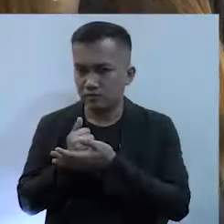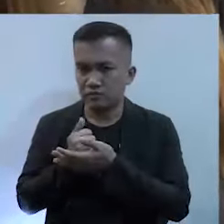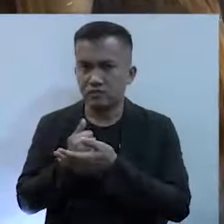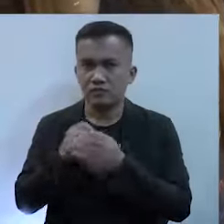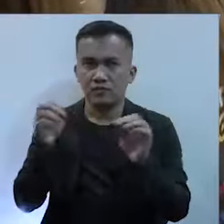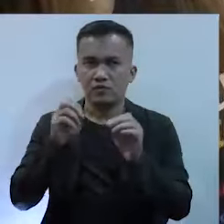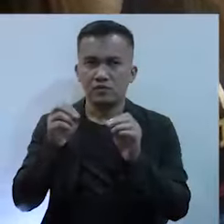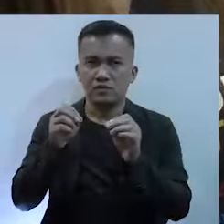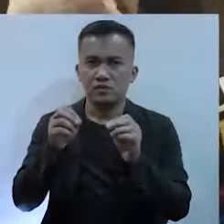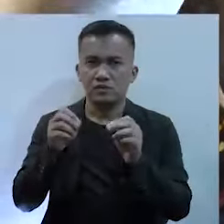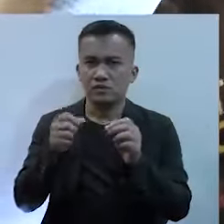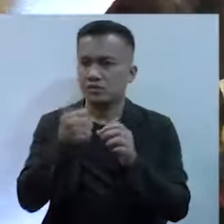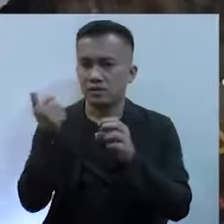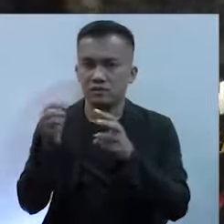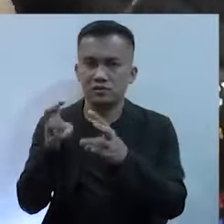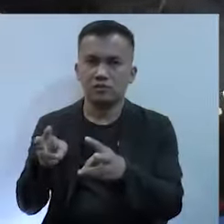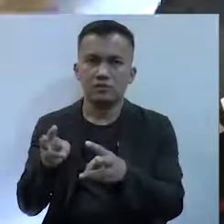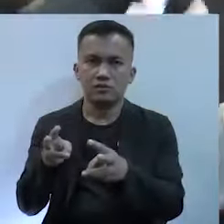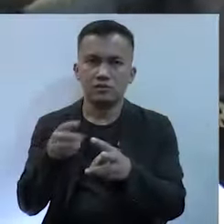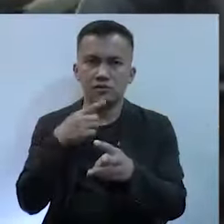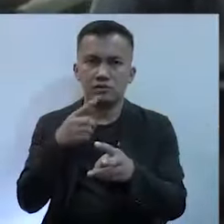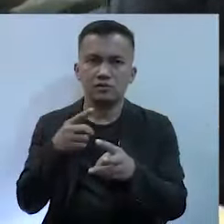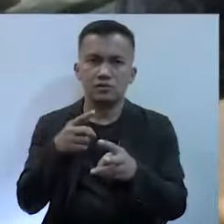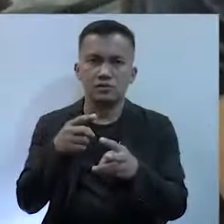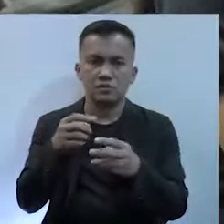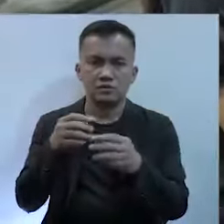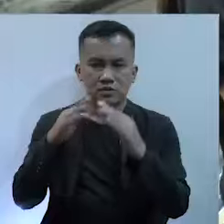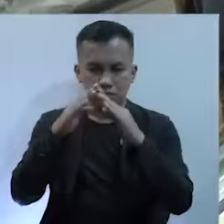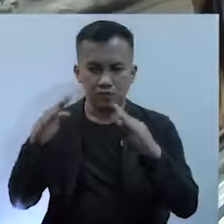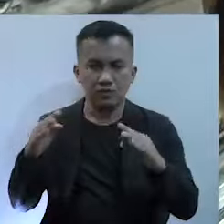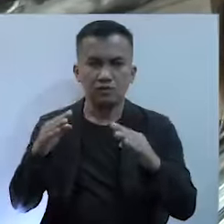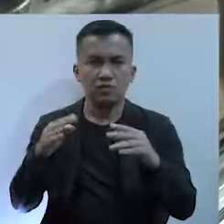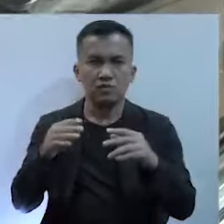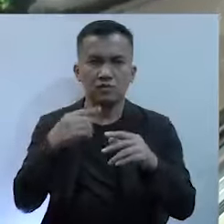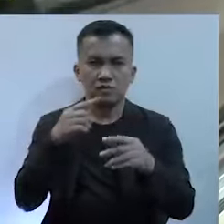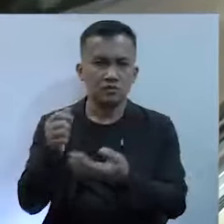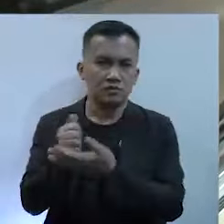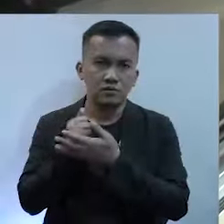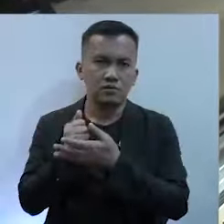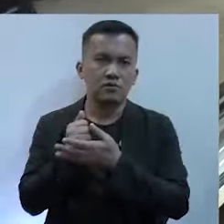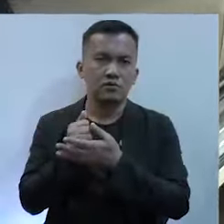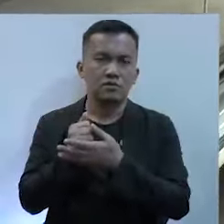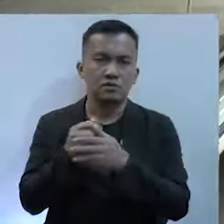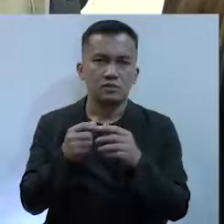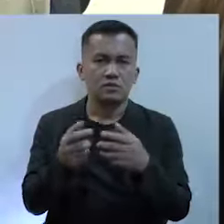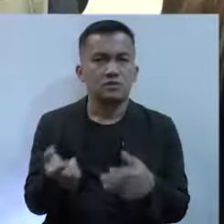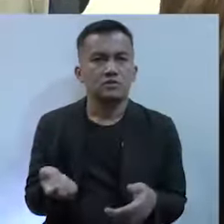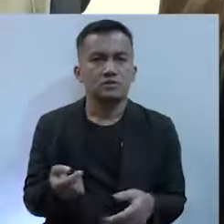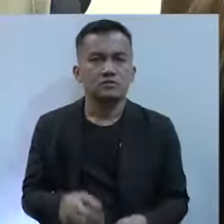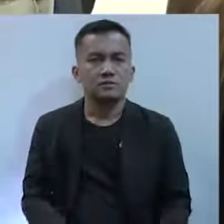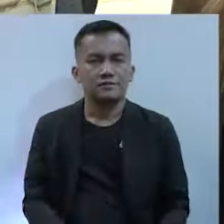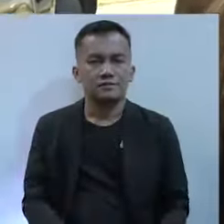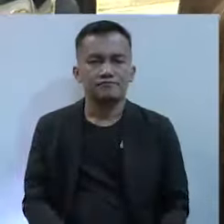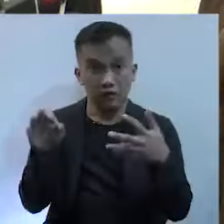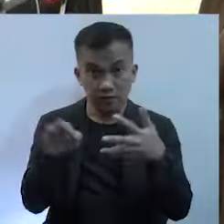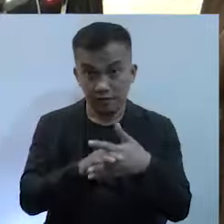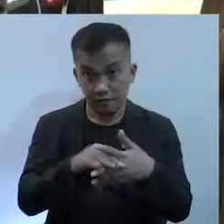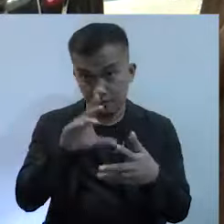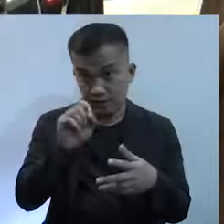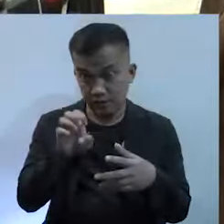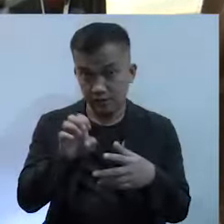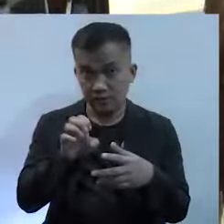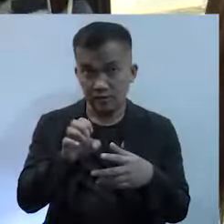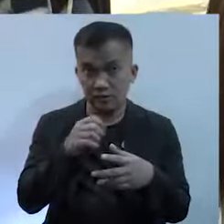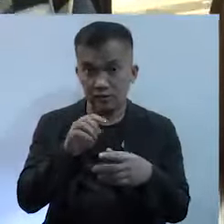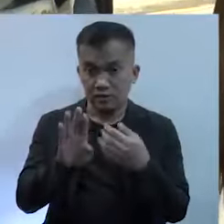talagang makatulong kasi wala pong ibang dadaanan talaga. It's either po na dito sila sa bubong para po tulungan nila ako. So, ituloy natin yung...